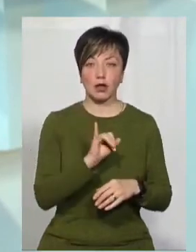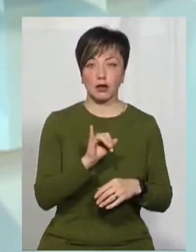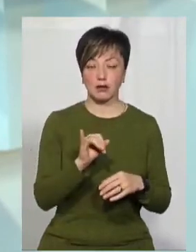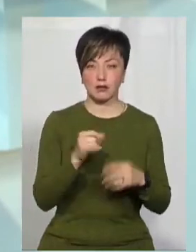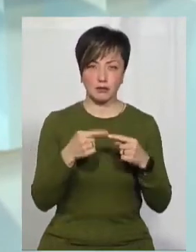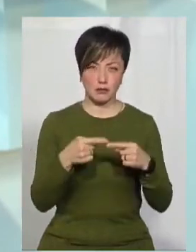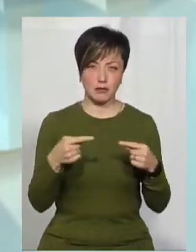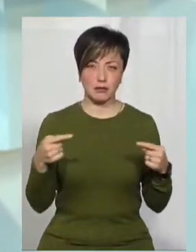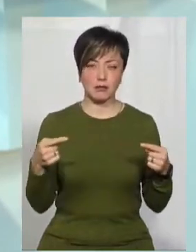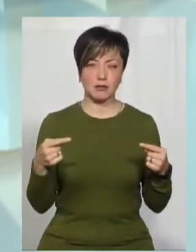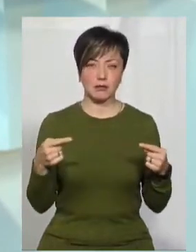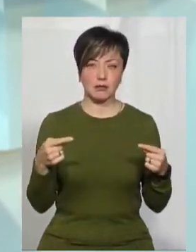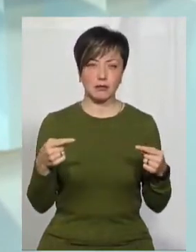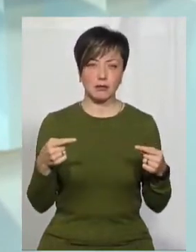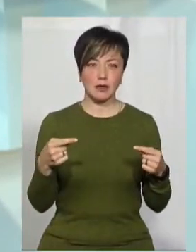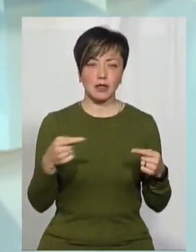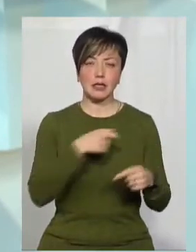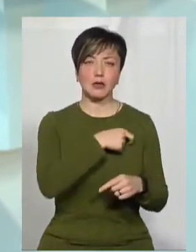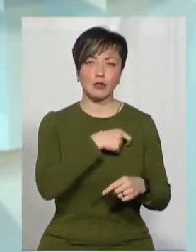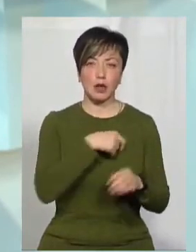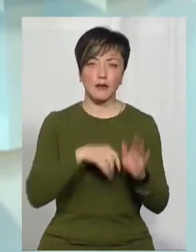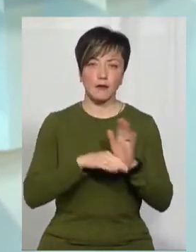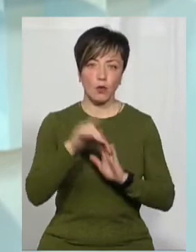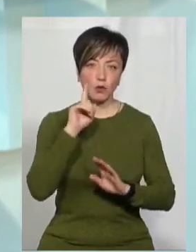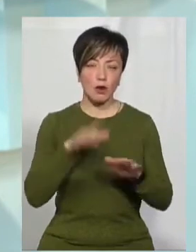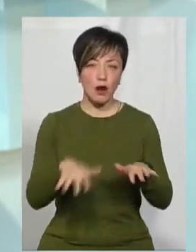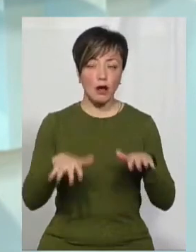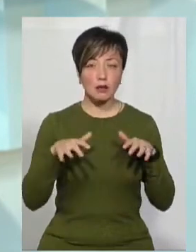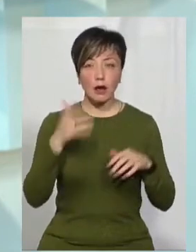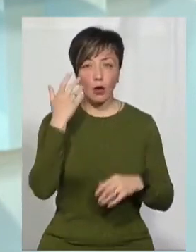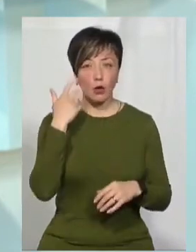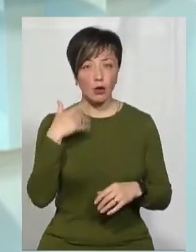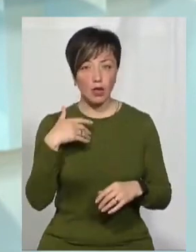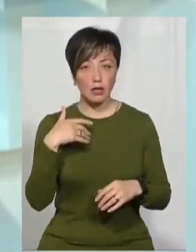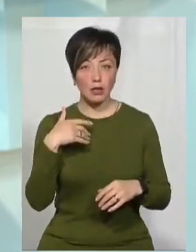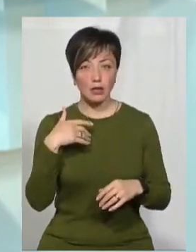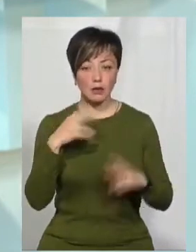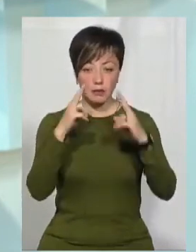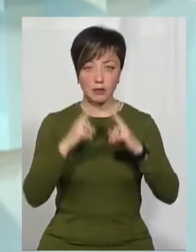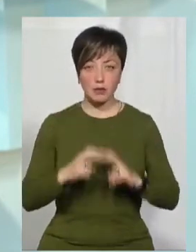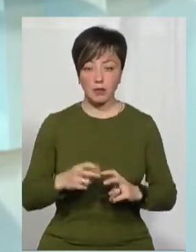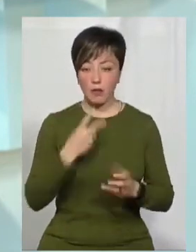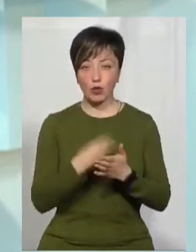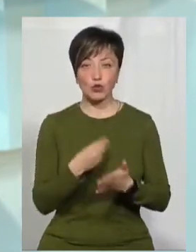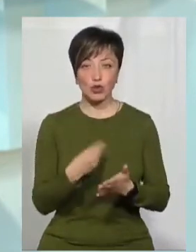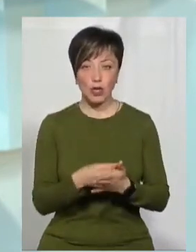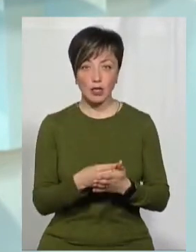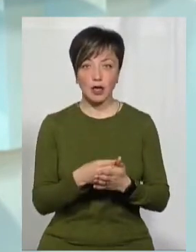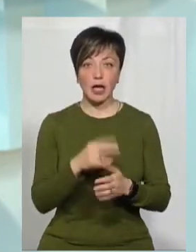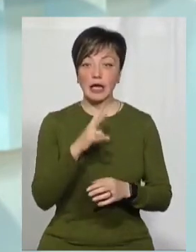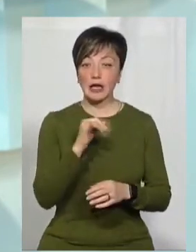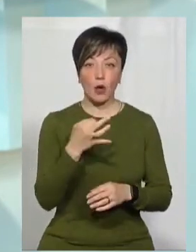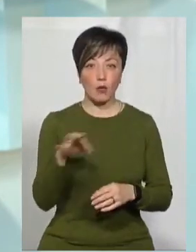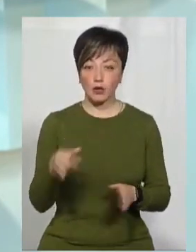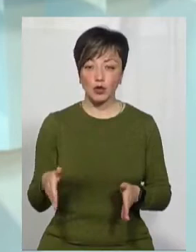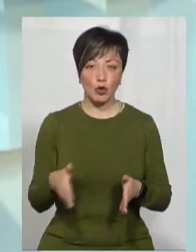Кобрякову дійсно, якби депутатам Верховної Ради, тому що коли переглядалися показники бюджету, якби жодної копійки якби